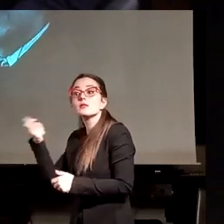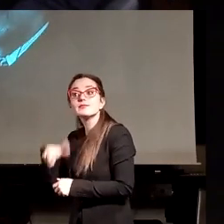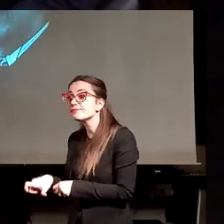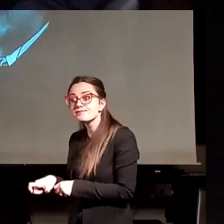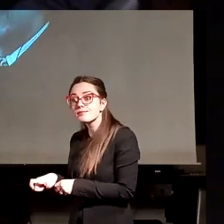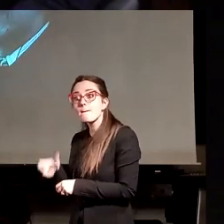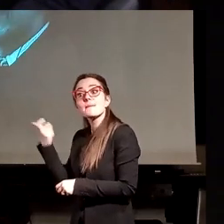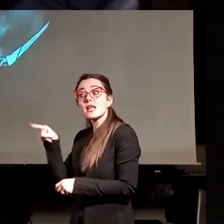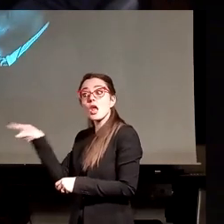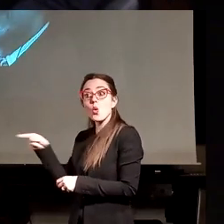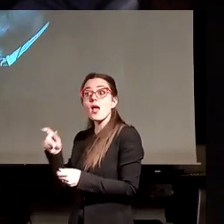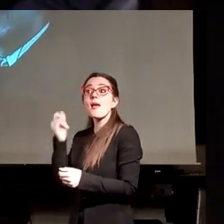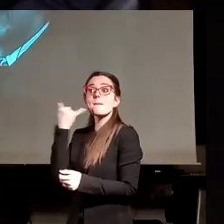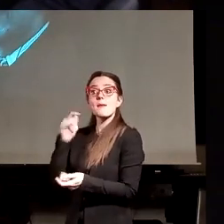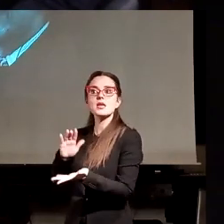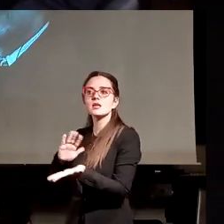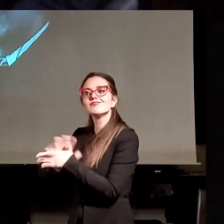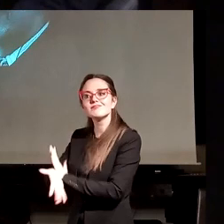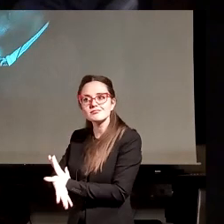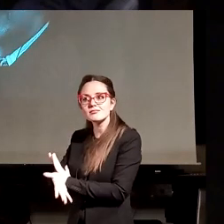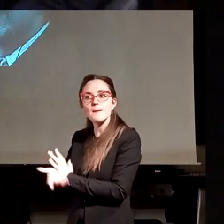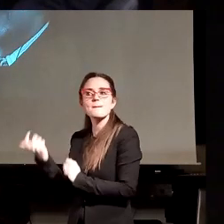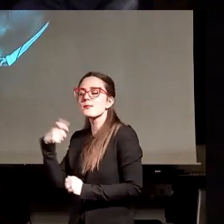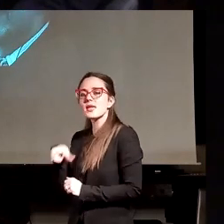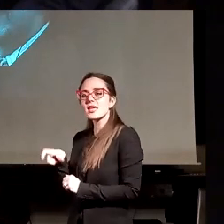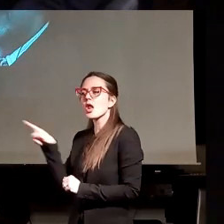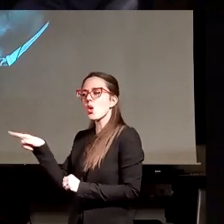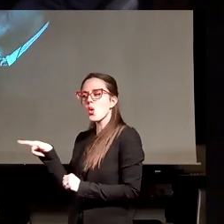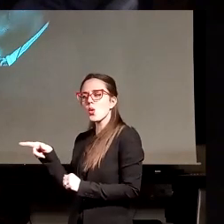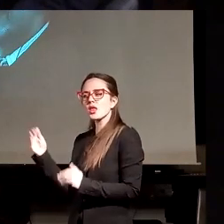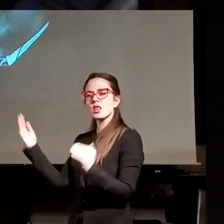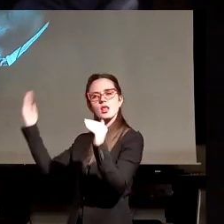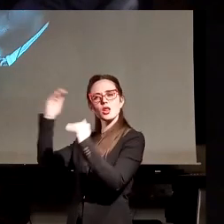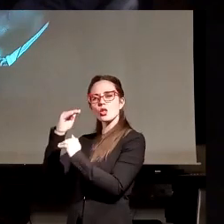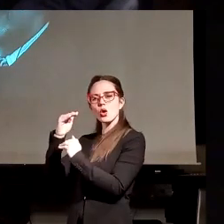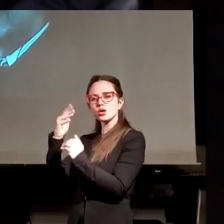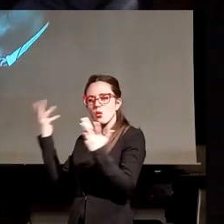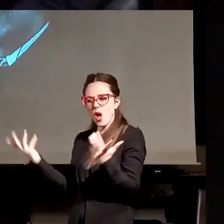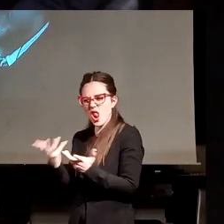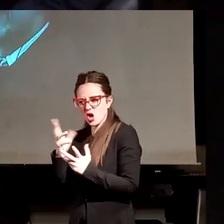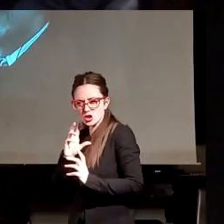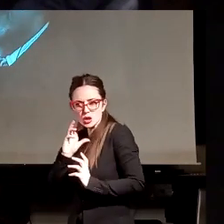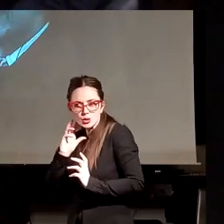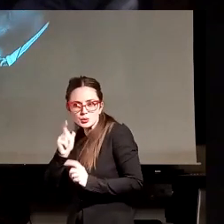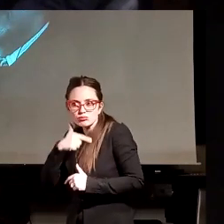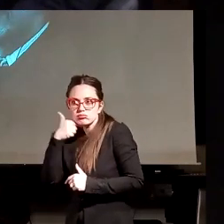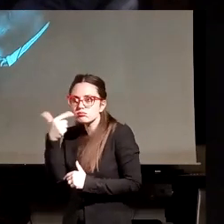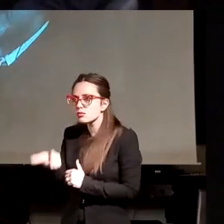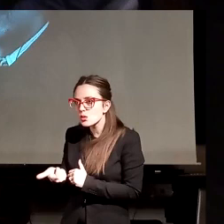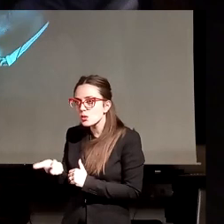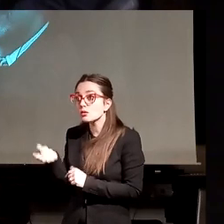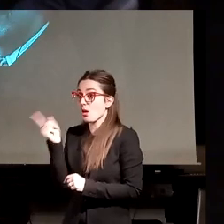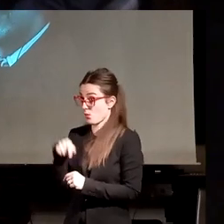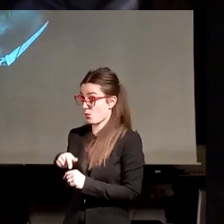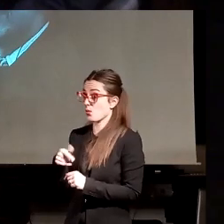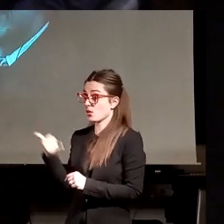la bambina perché fa oscure cose di notte che alludono probabilmente anche addirittura delitti